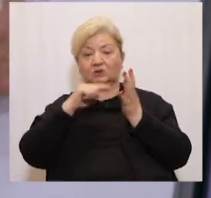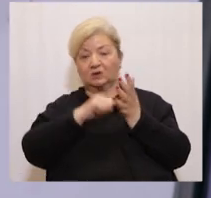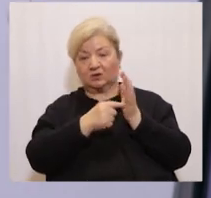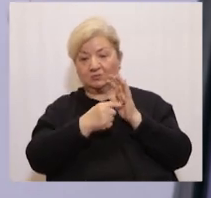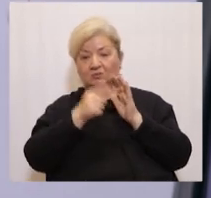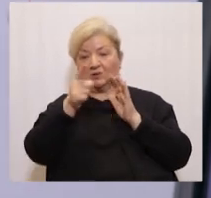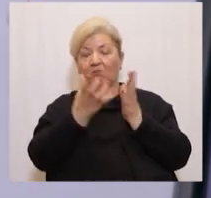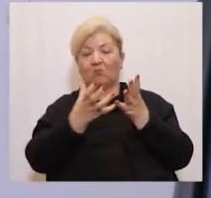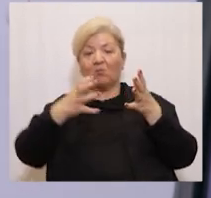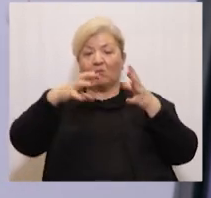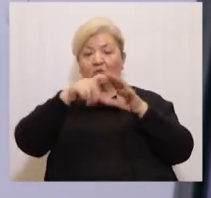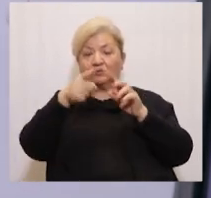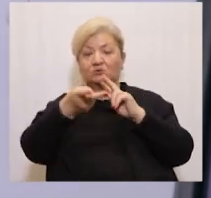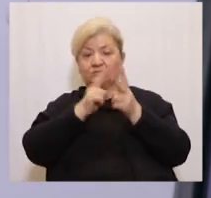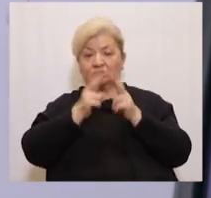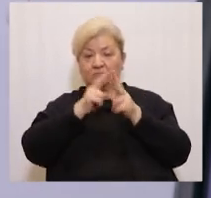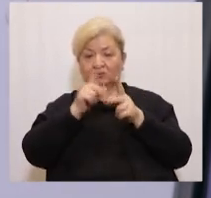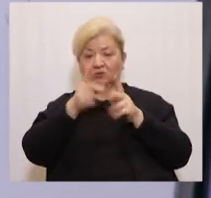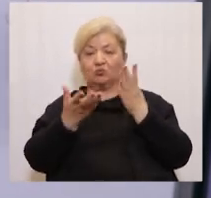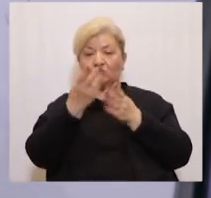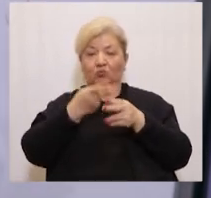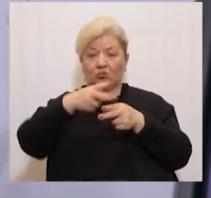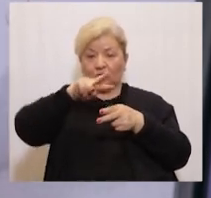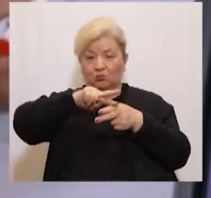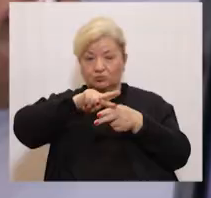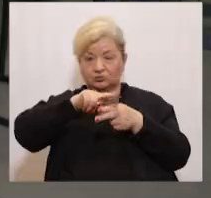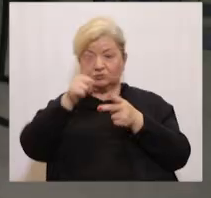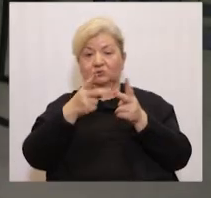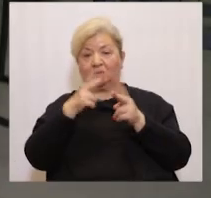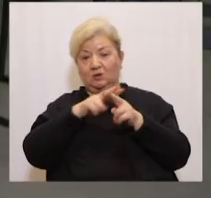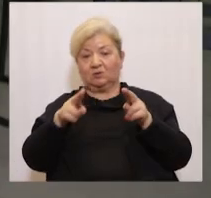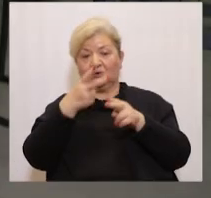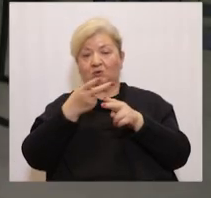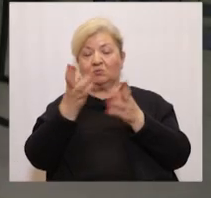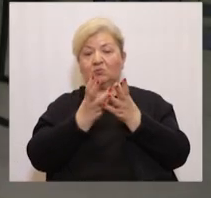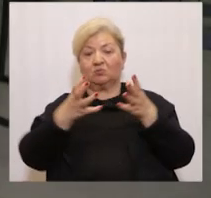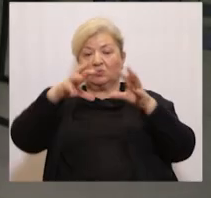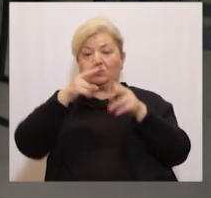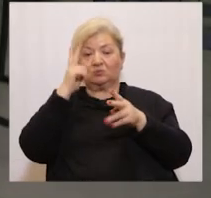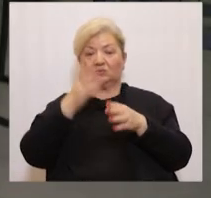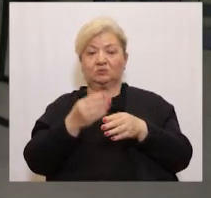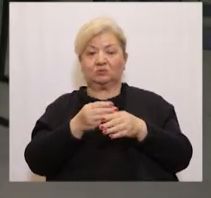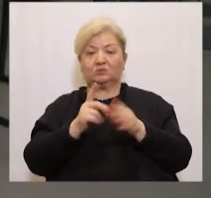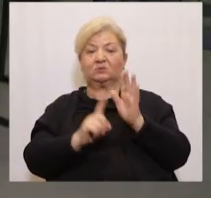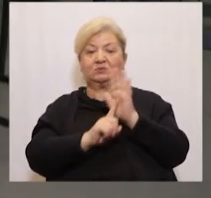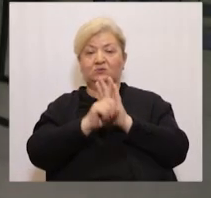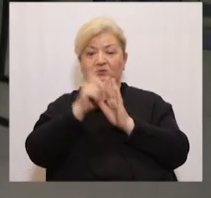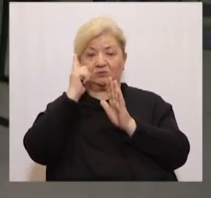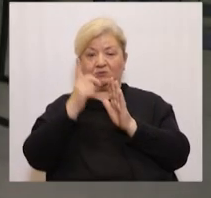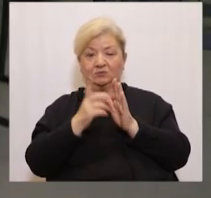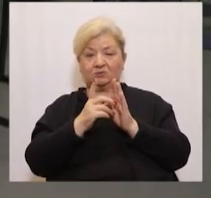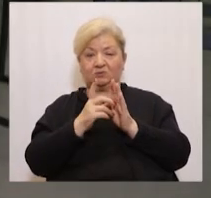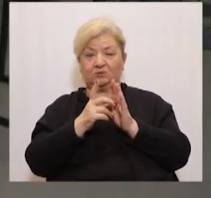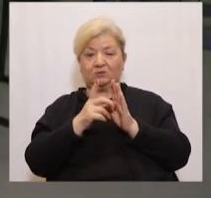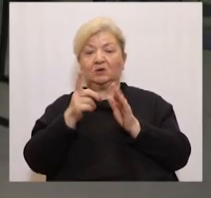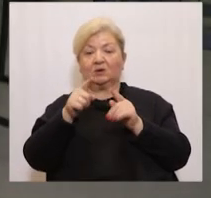და გამრავლებული აი ამ მოცულობის ცვლილებაზე. თუ ორჯერ გაიზარდა, მოცულობის ცვლილება იქნება იგივე, რაც საწყისი